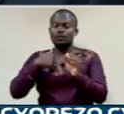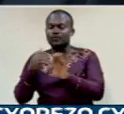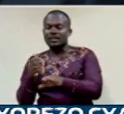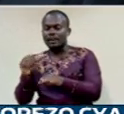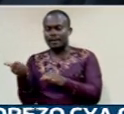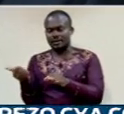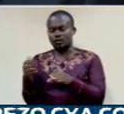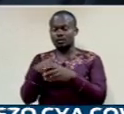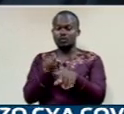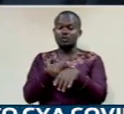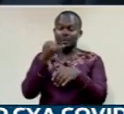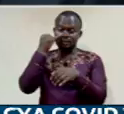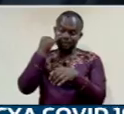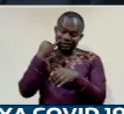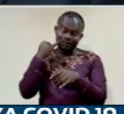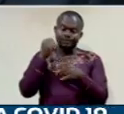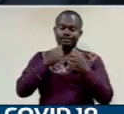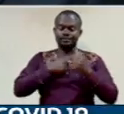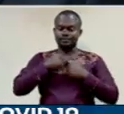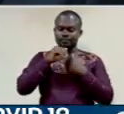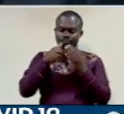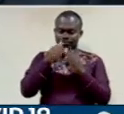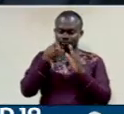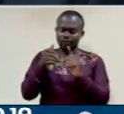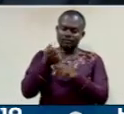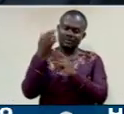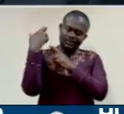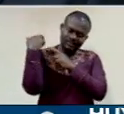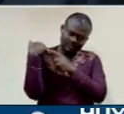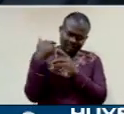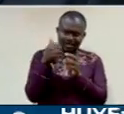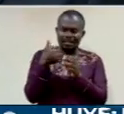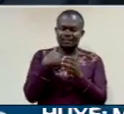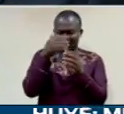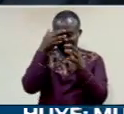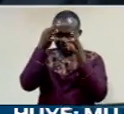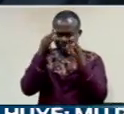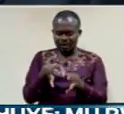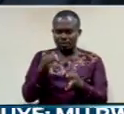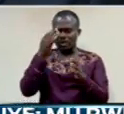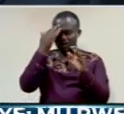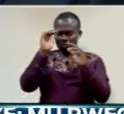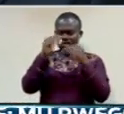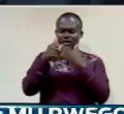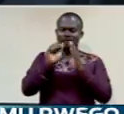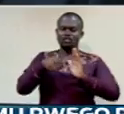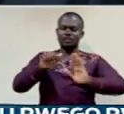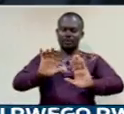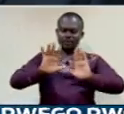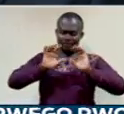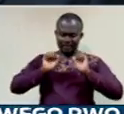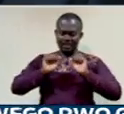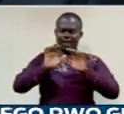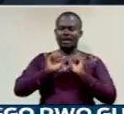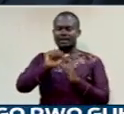tugeze mu bihe bikomeye aho buri munyarwanda wese afata inshingano afata ingamba kugira ngo yirinde